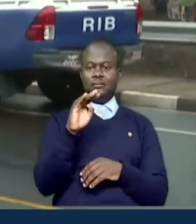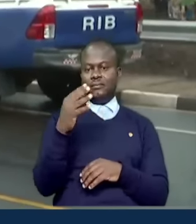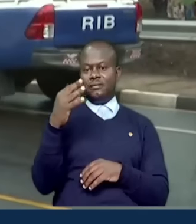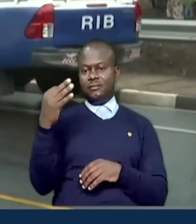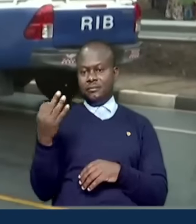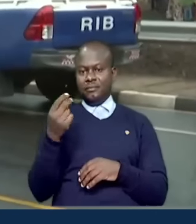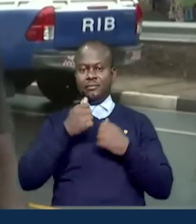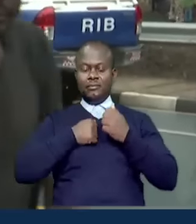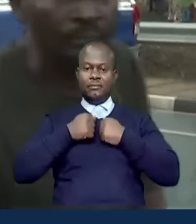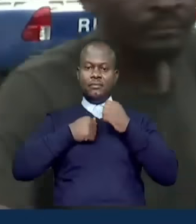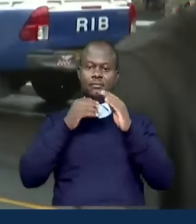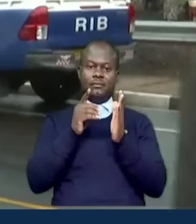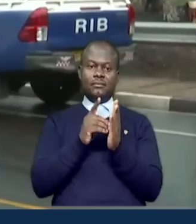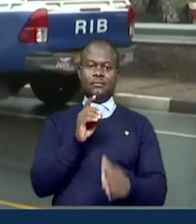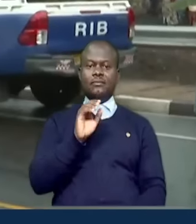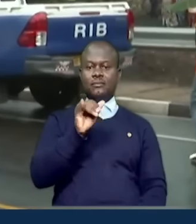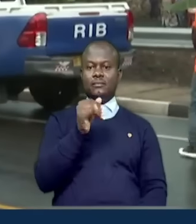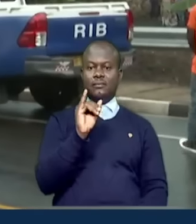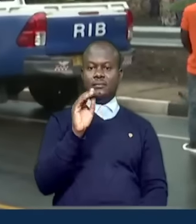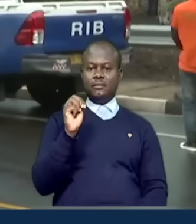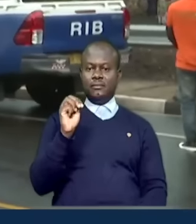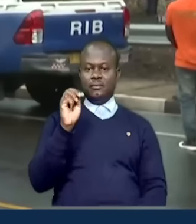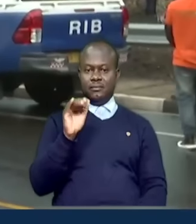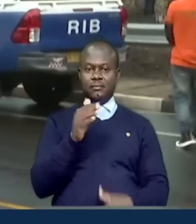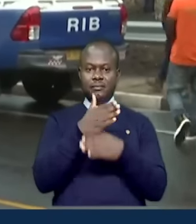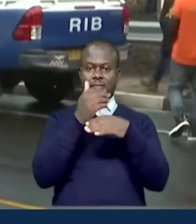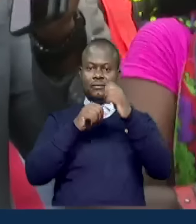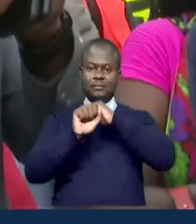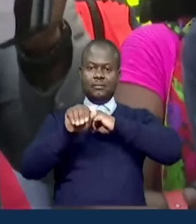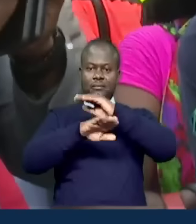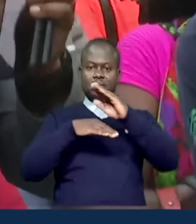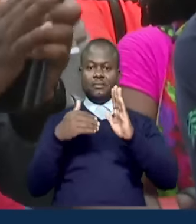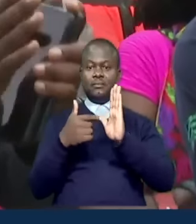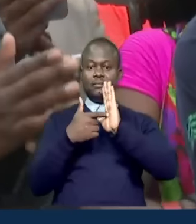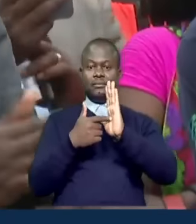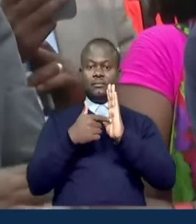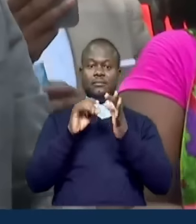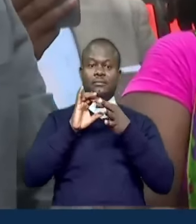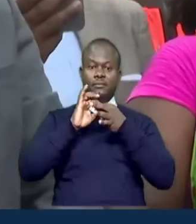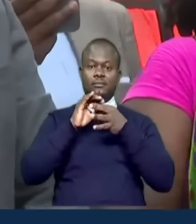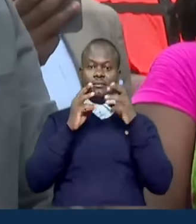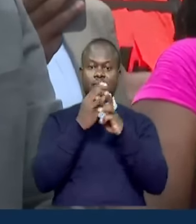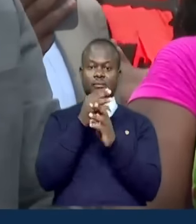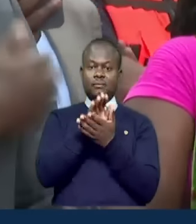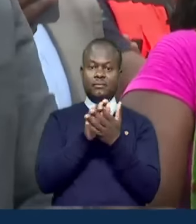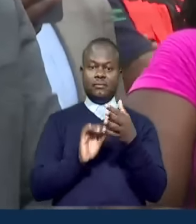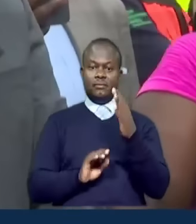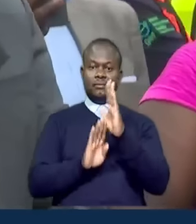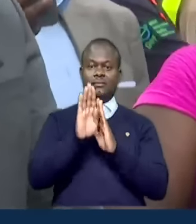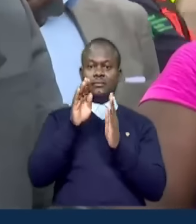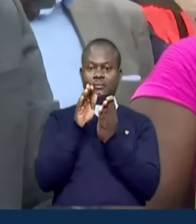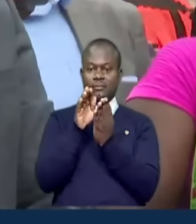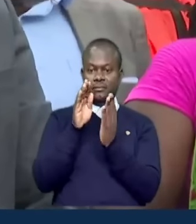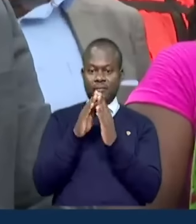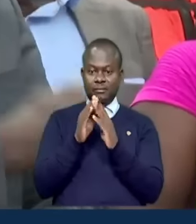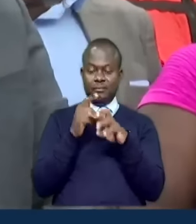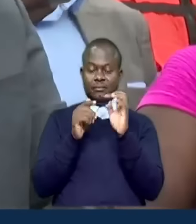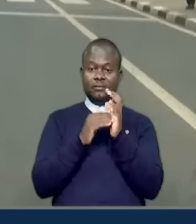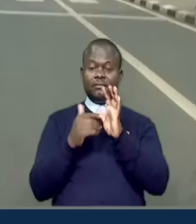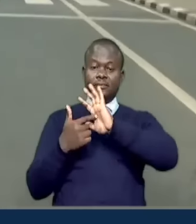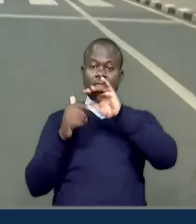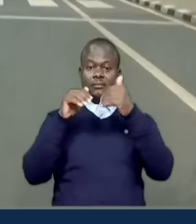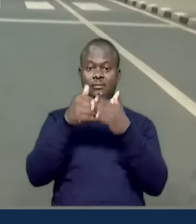z'amafaranga y'u Rwanda. Dr. Jimmy Gasore, Minisitiri w'ibikorwa remezo yakeje ubufatanye bwa banki y'isi mu iterambere ry'imijyi ndetse anashimangira